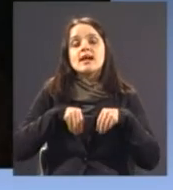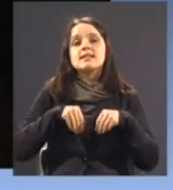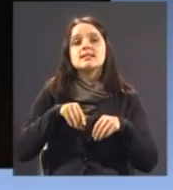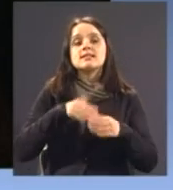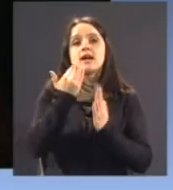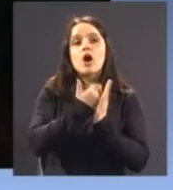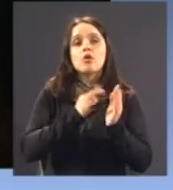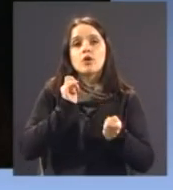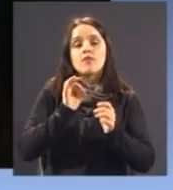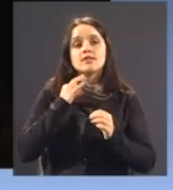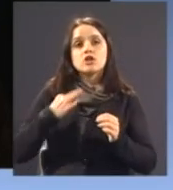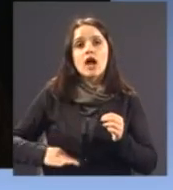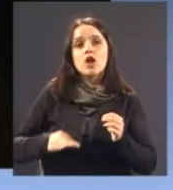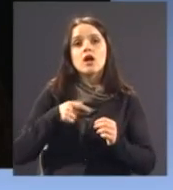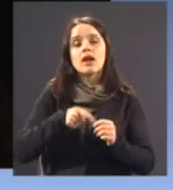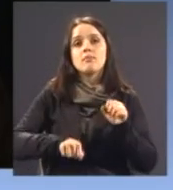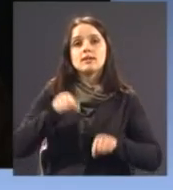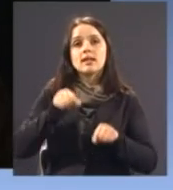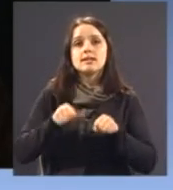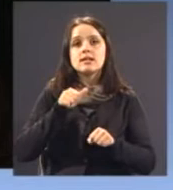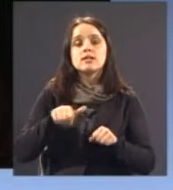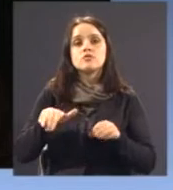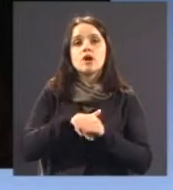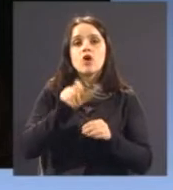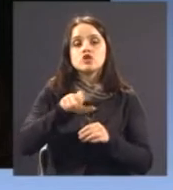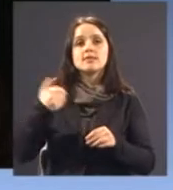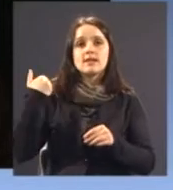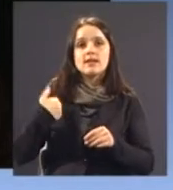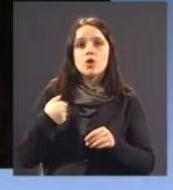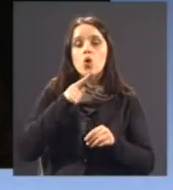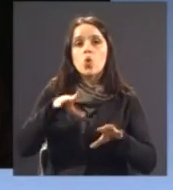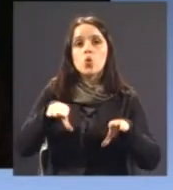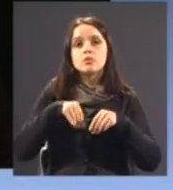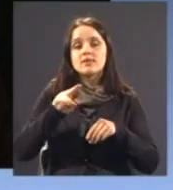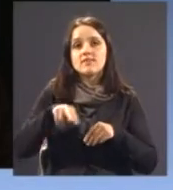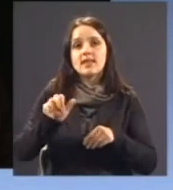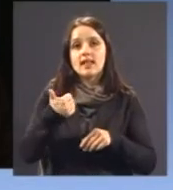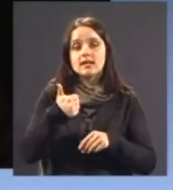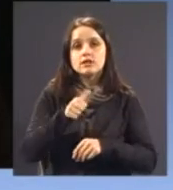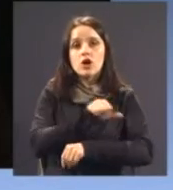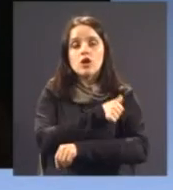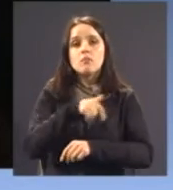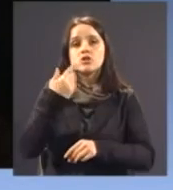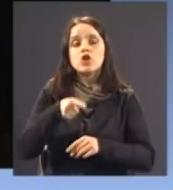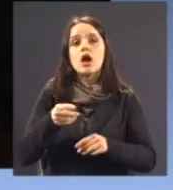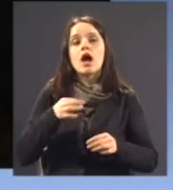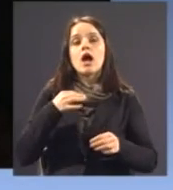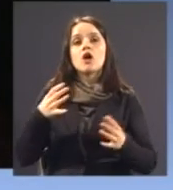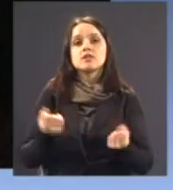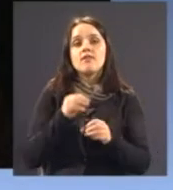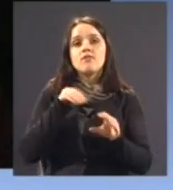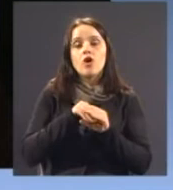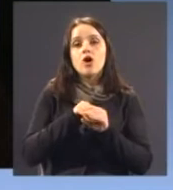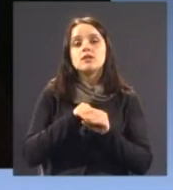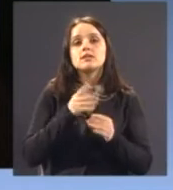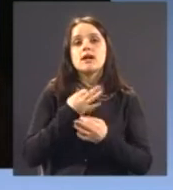i zapošljavanju osoba sa invaliditetom koji je usvojen 2011. godine i poslije toga je osnovan fond za profesionalnu rehabilitaciju